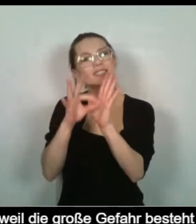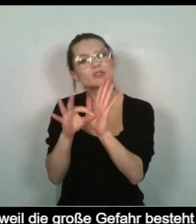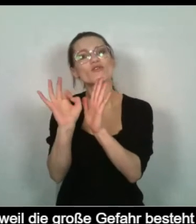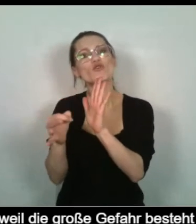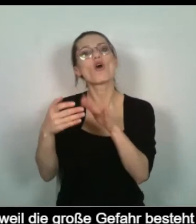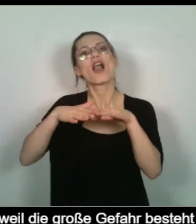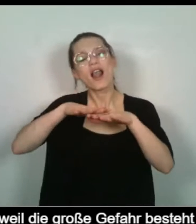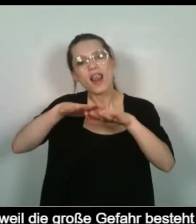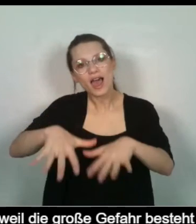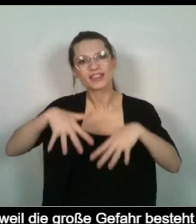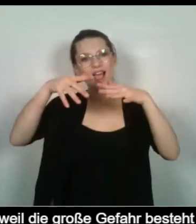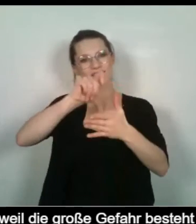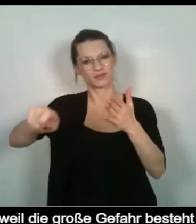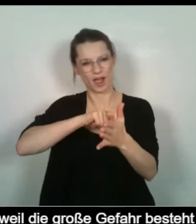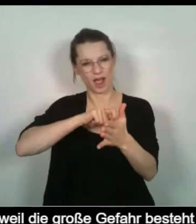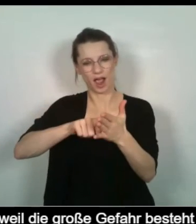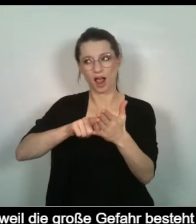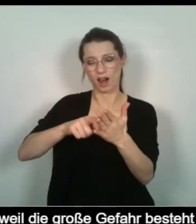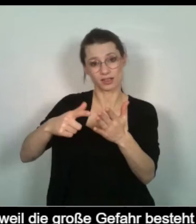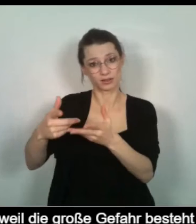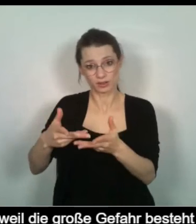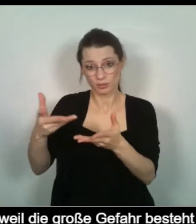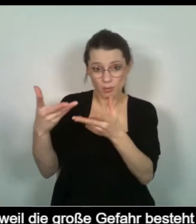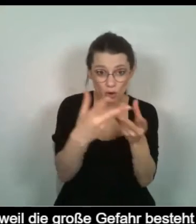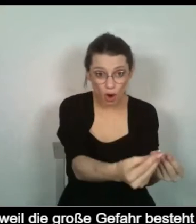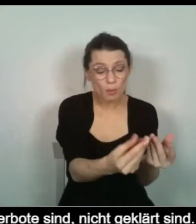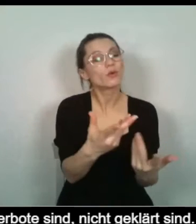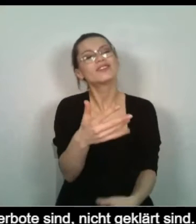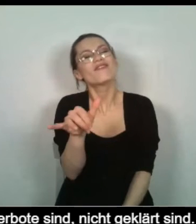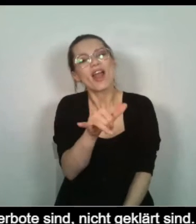Wahlkampf erbeten oder vielleicht auch bekommen? Wenn ja, welche? Danke.